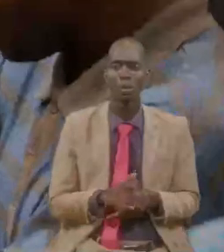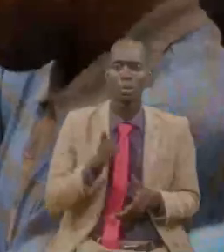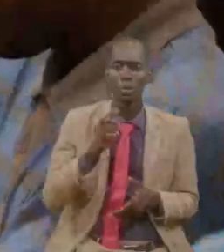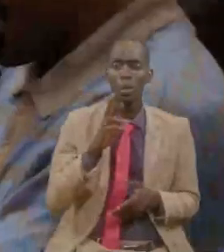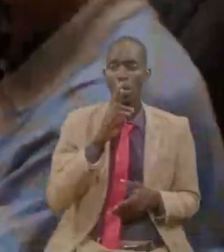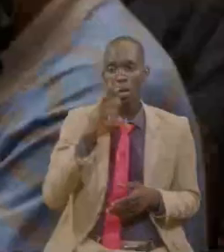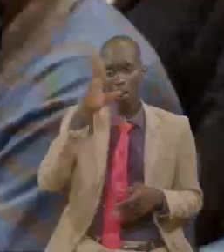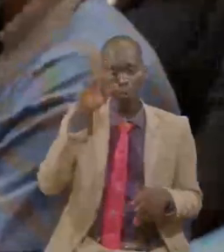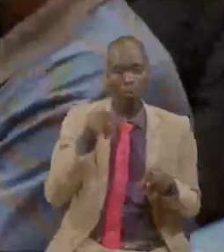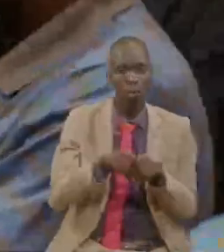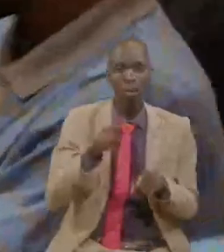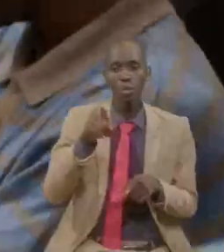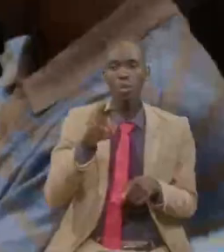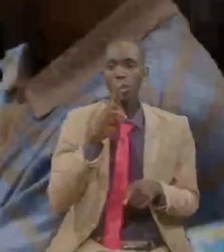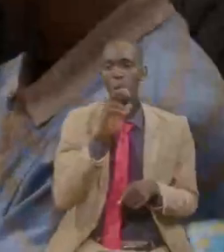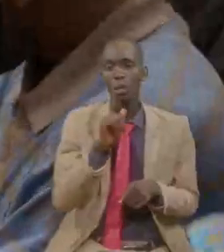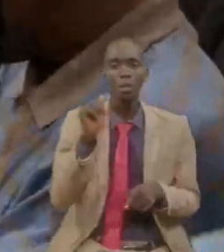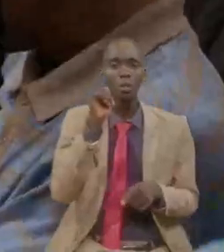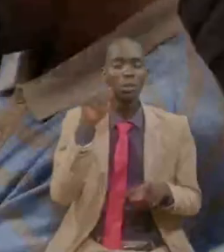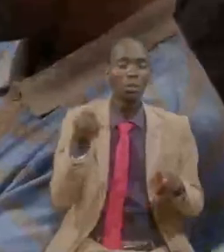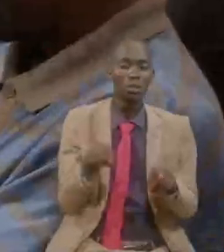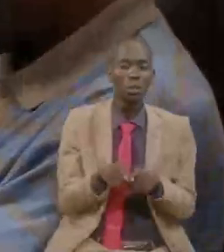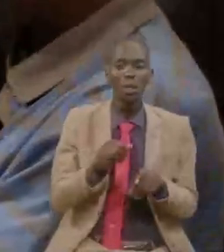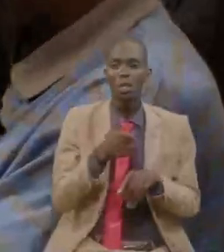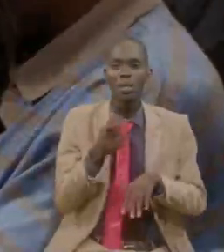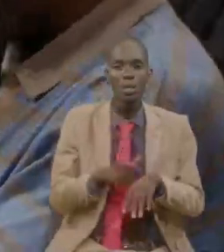Vous êtes frère, vous êtes soeur.